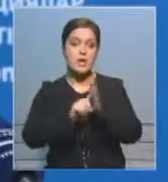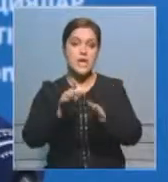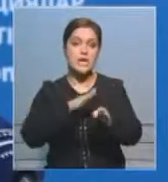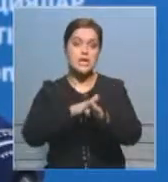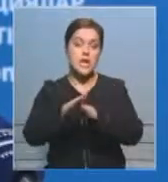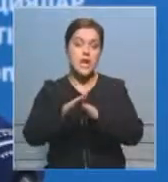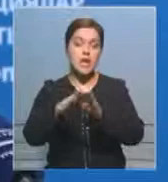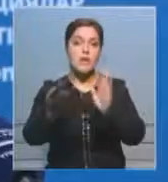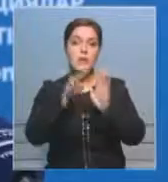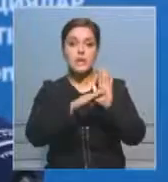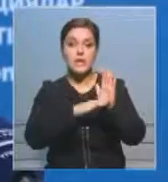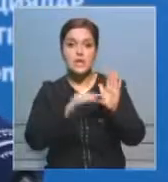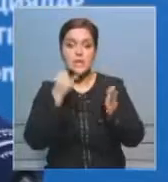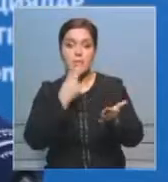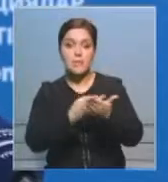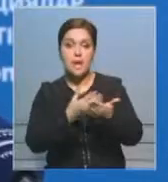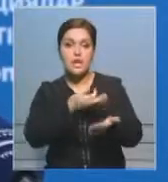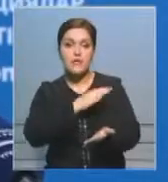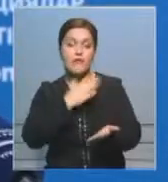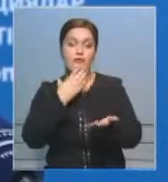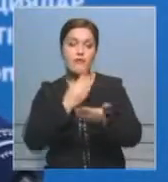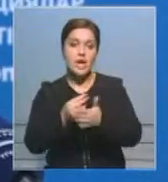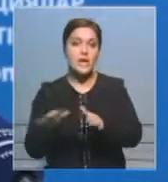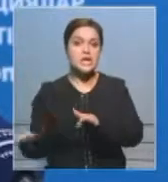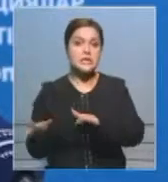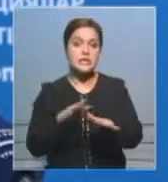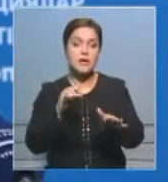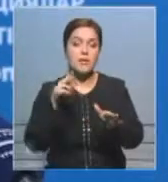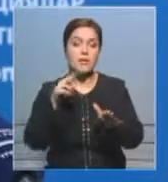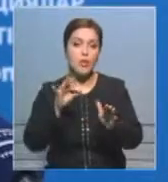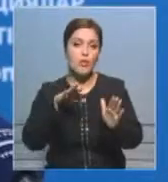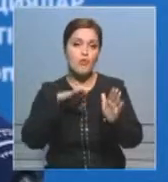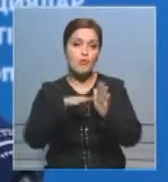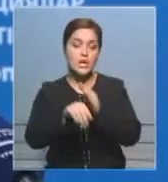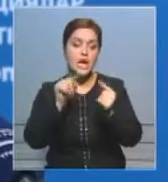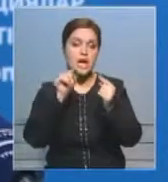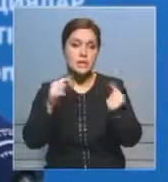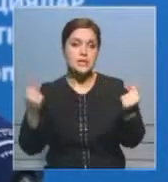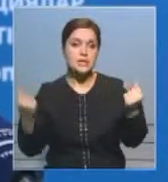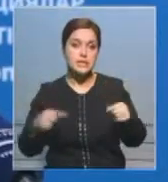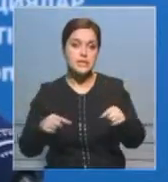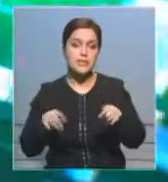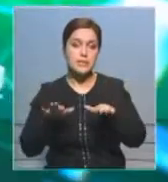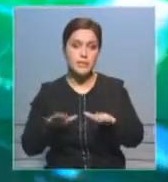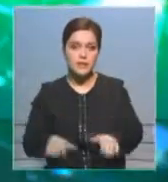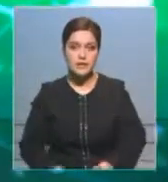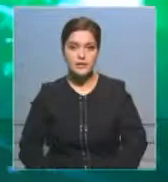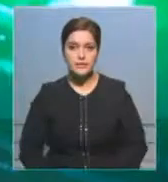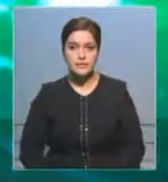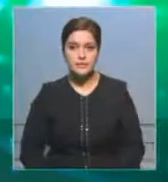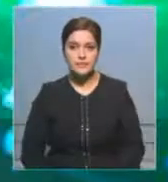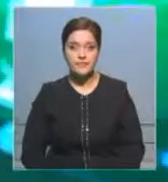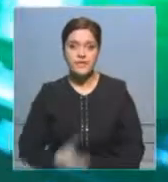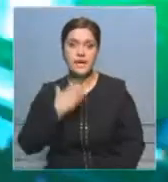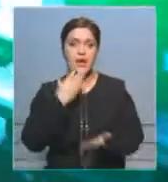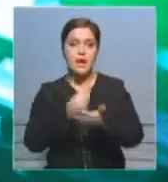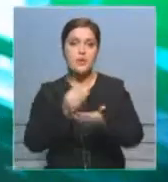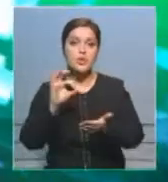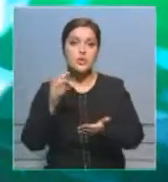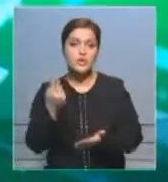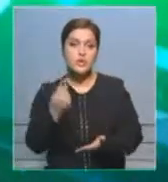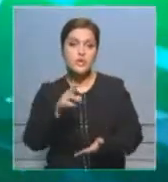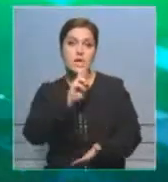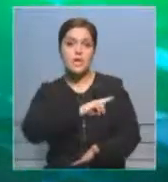продемонстрировать эффективность своих действий по внедрению антикризисных мер отечественные